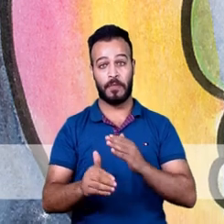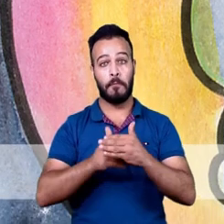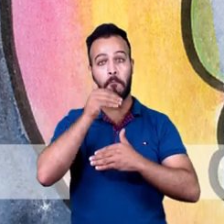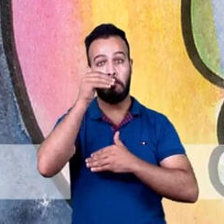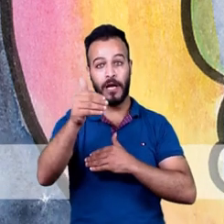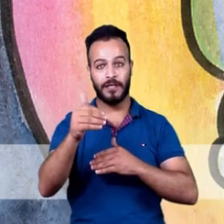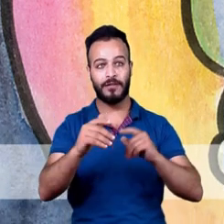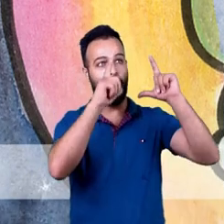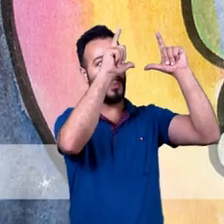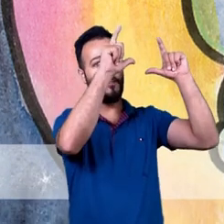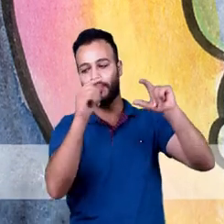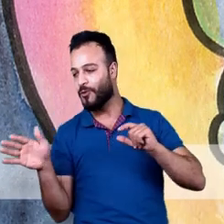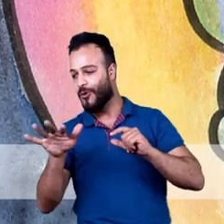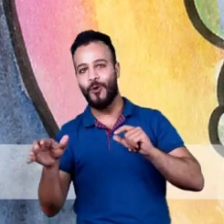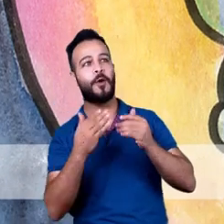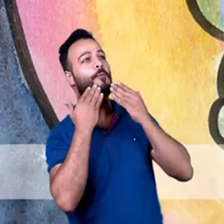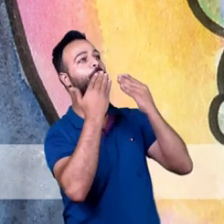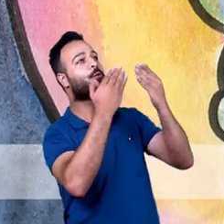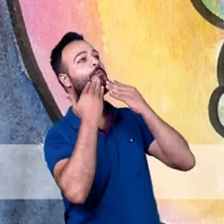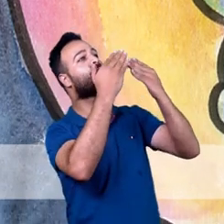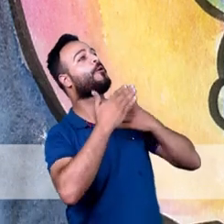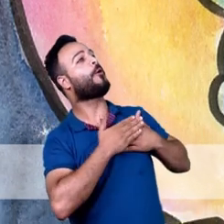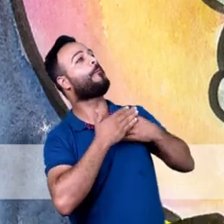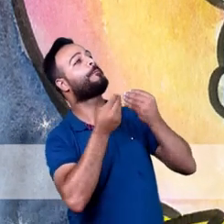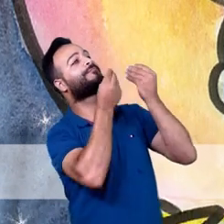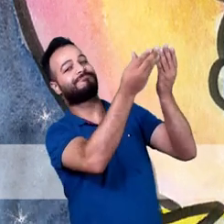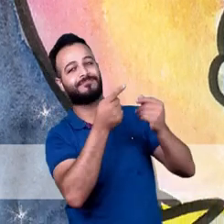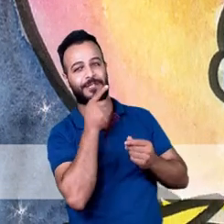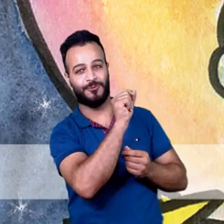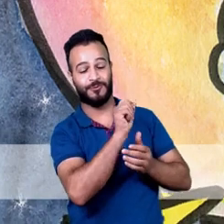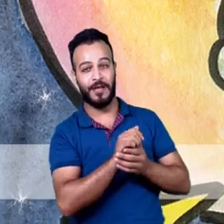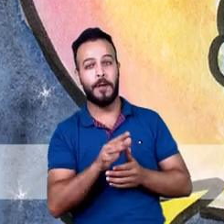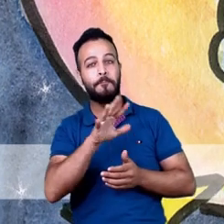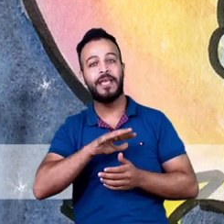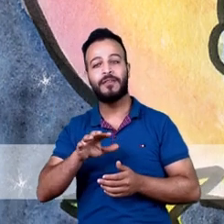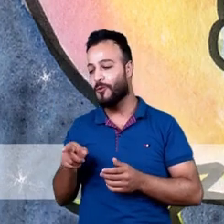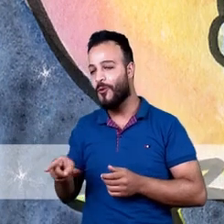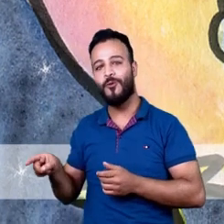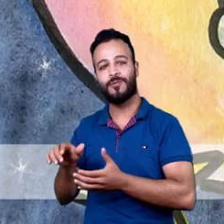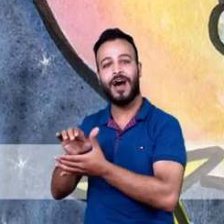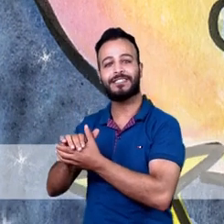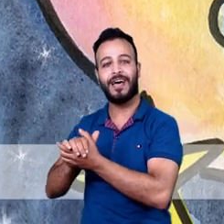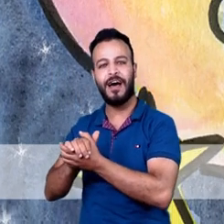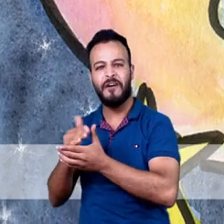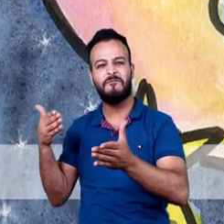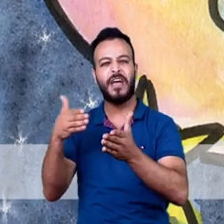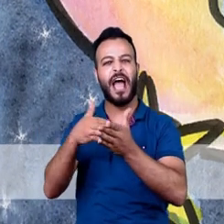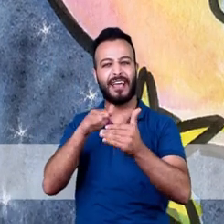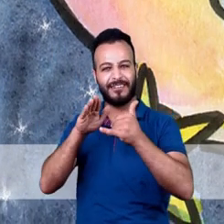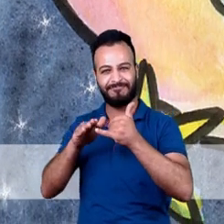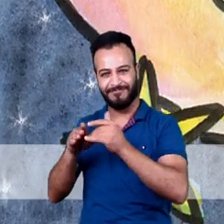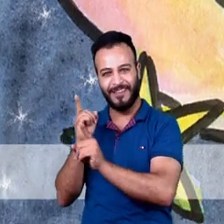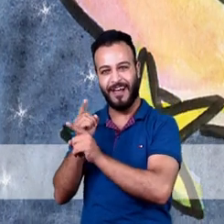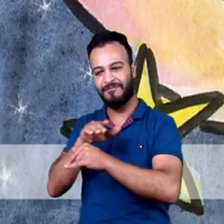ثم تلقى القمر التهاني والحب والأماني من الأصدقاء في نهاية